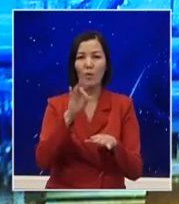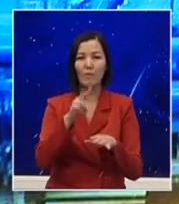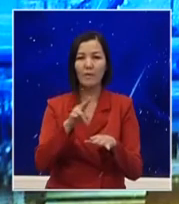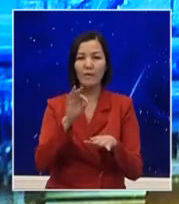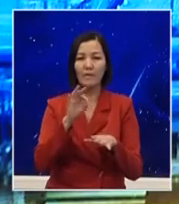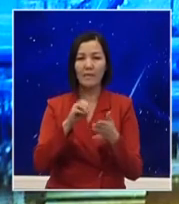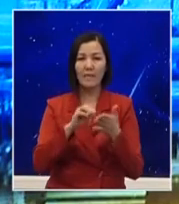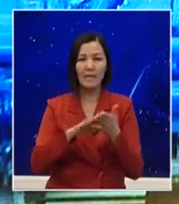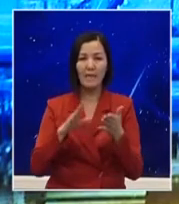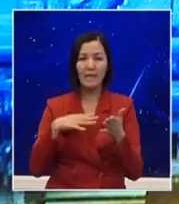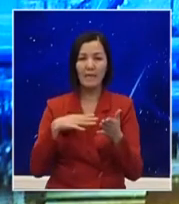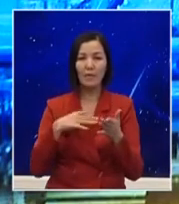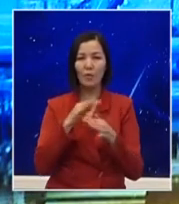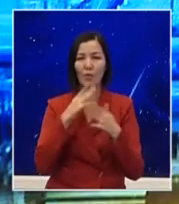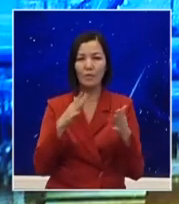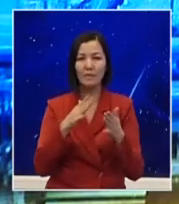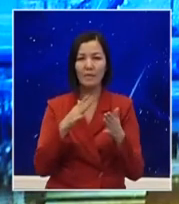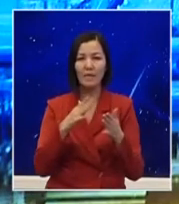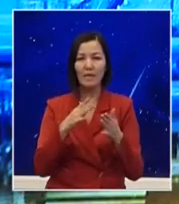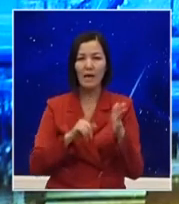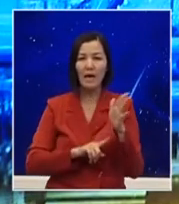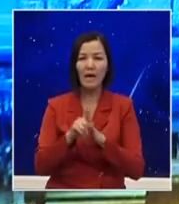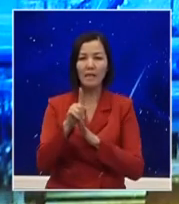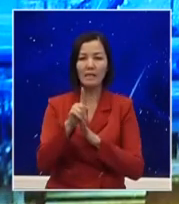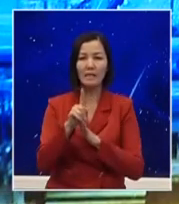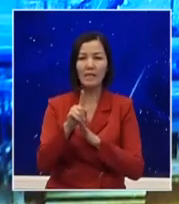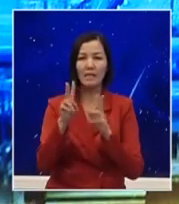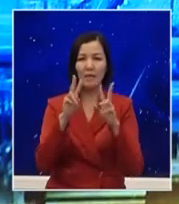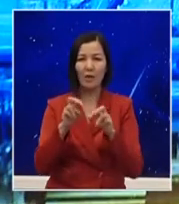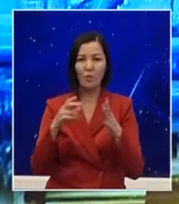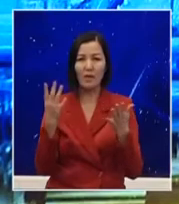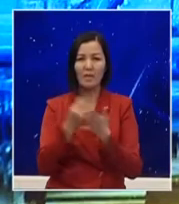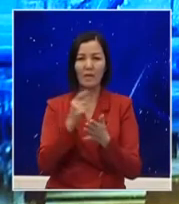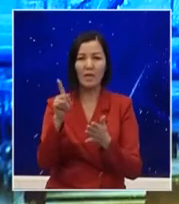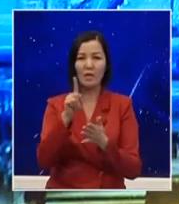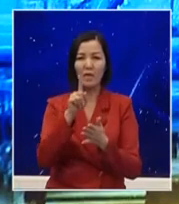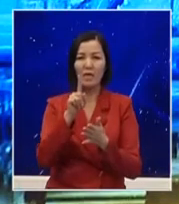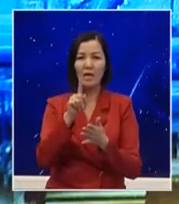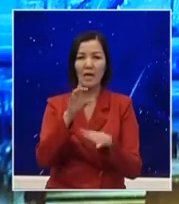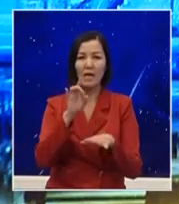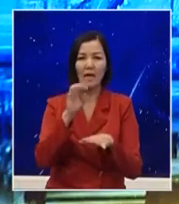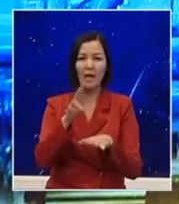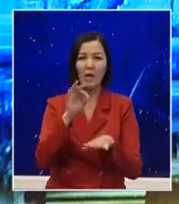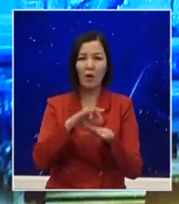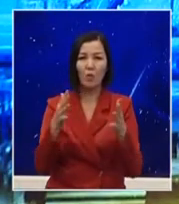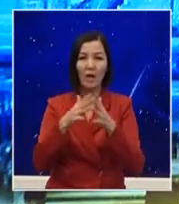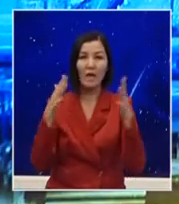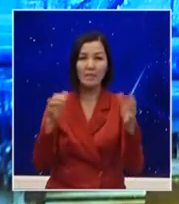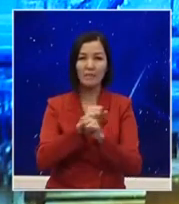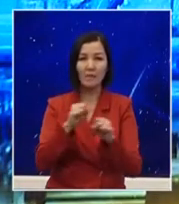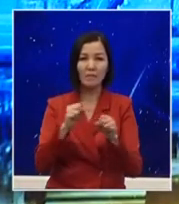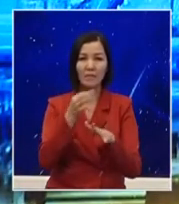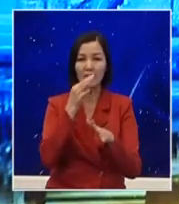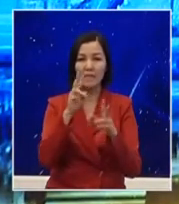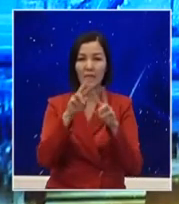диагнозымен тіркелген. Оның басым бөлігі дерттің алғашқы сатысында анықталған. Жасталғамайтын қатерлісік асқынып кетпеу үшін